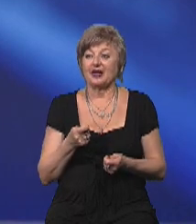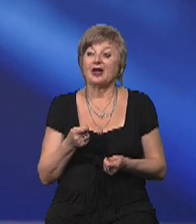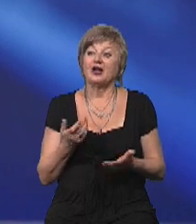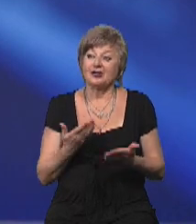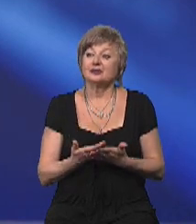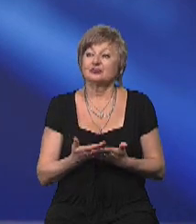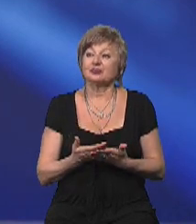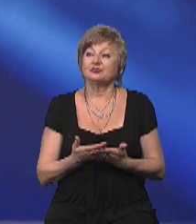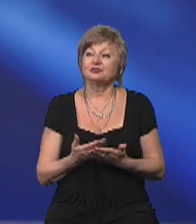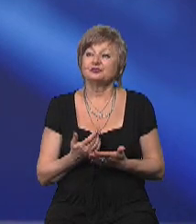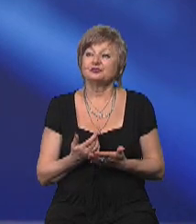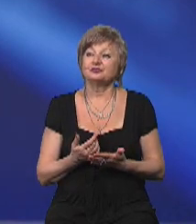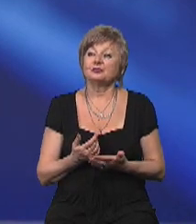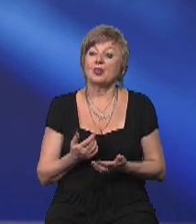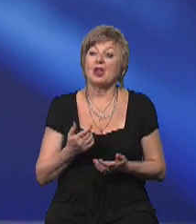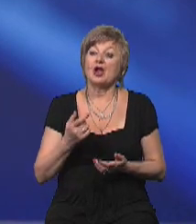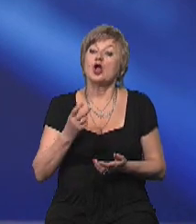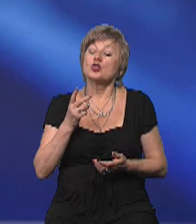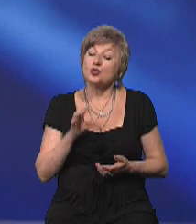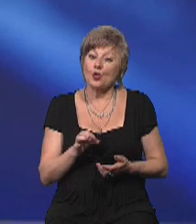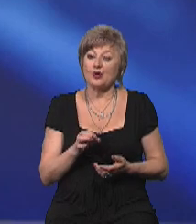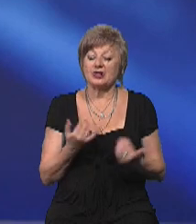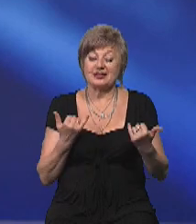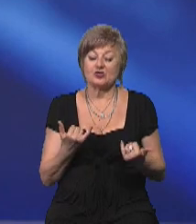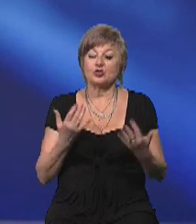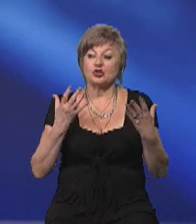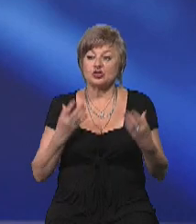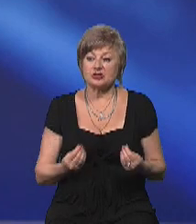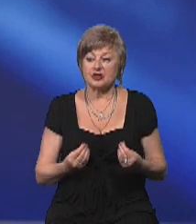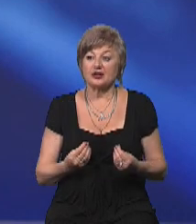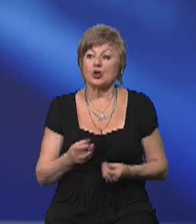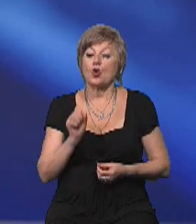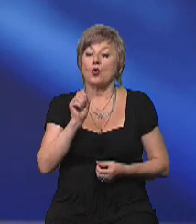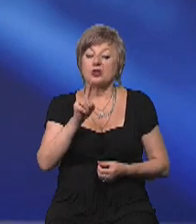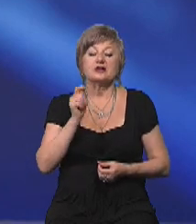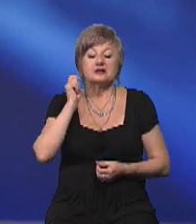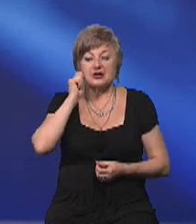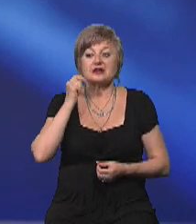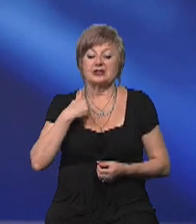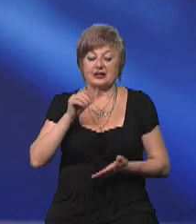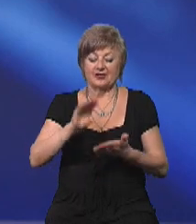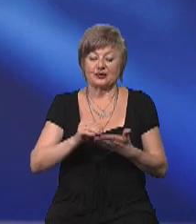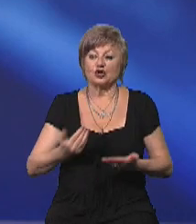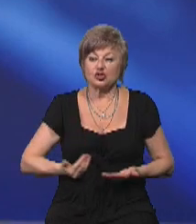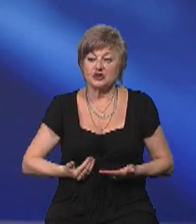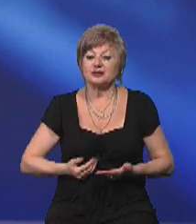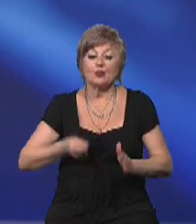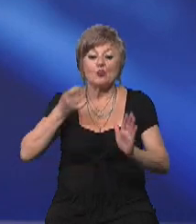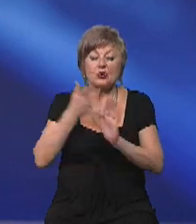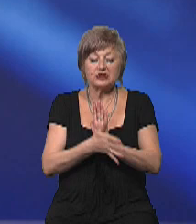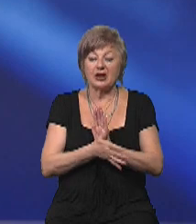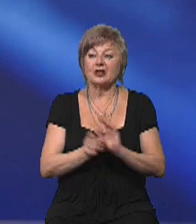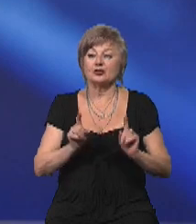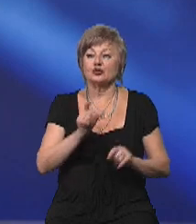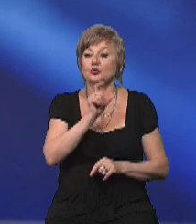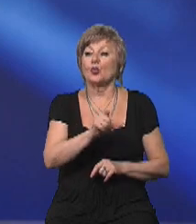так? Я вже так по-народному виражаюся. Але на сьогоднішній день я 11 років свого життя потратив на те, щоб